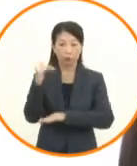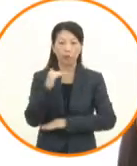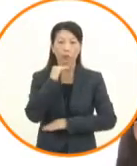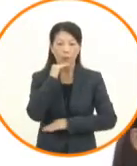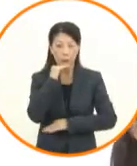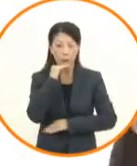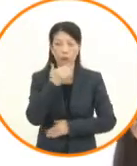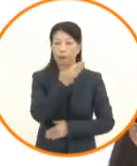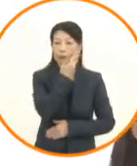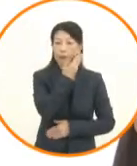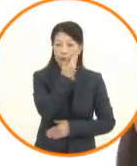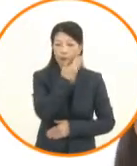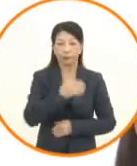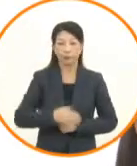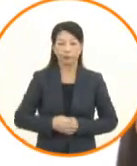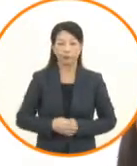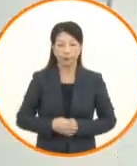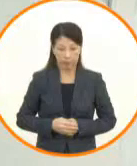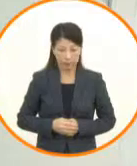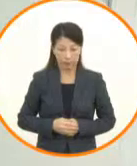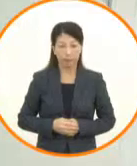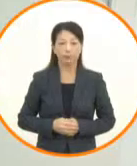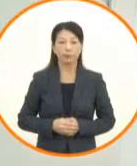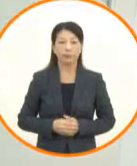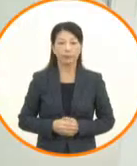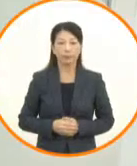が大事ですね。 はい、